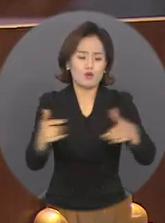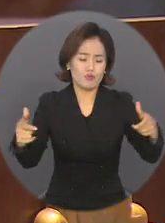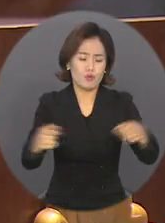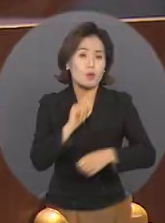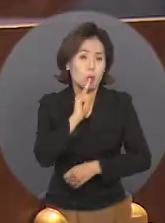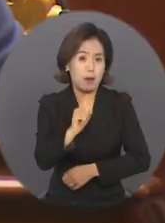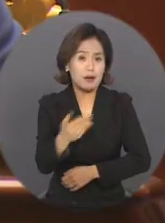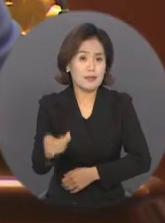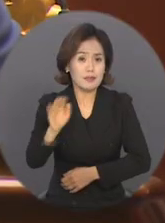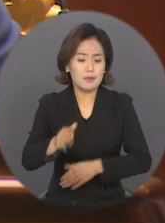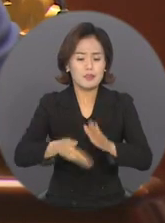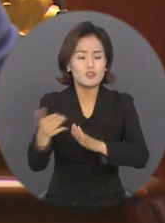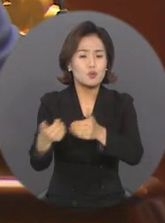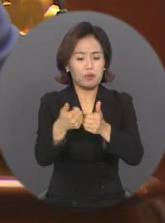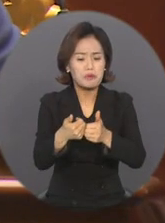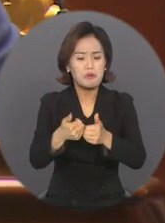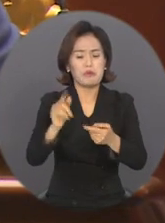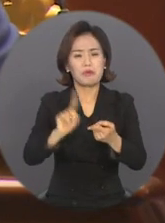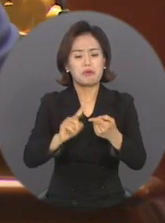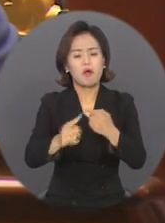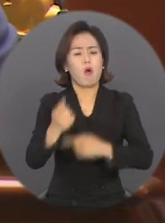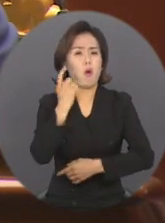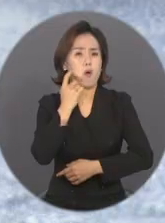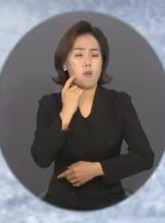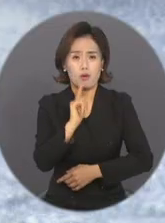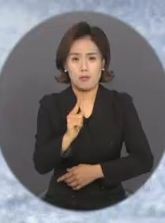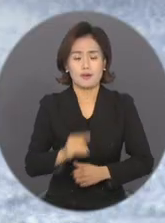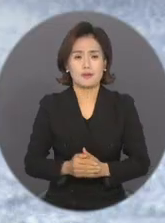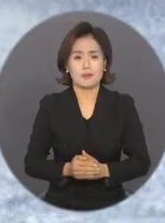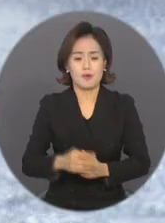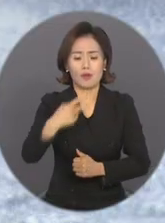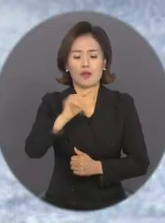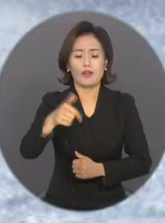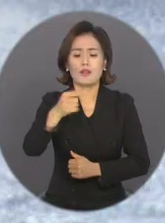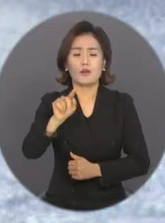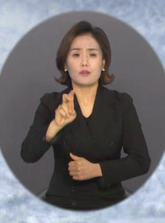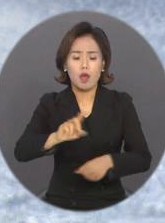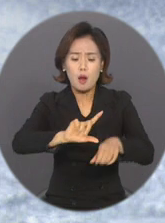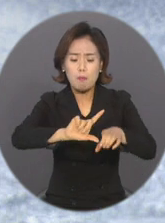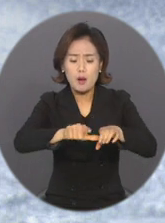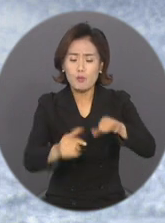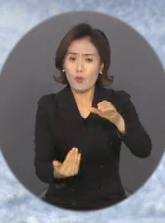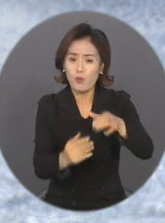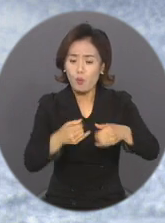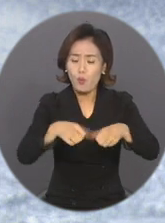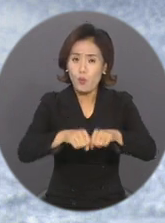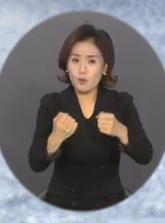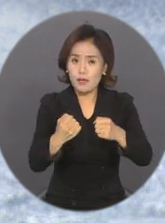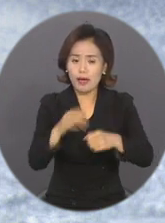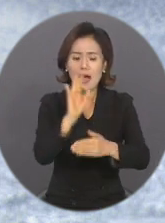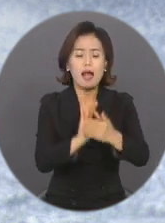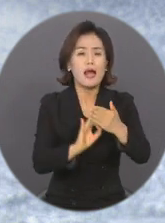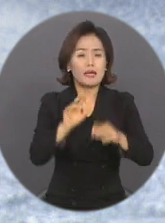있었다고 말했지만 시의회는 이 말도 사실이 아니라고 비판했습니다. 덕남 정수장의 밸브 고장이 처음 발견된 건 일요일 새벽